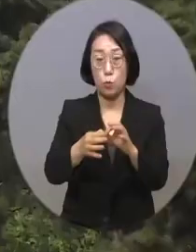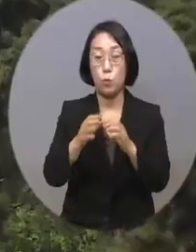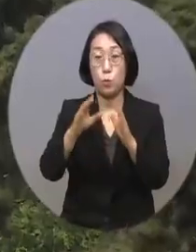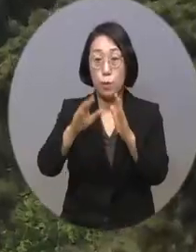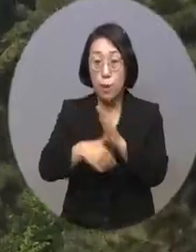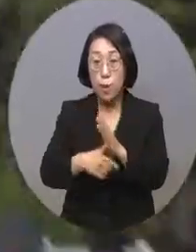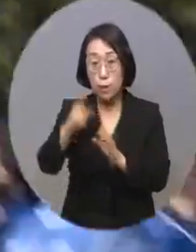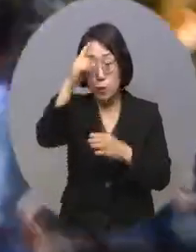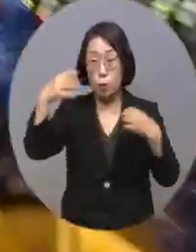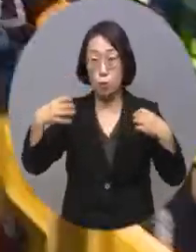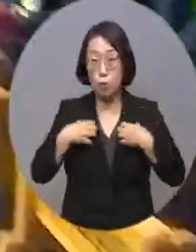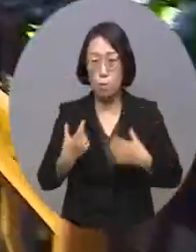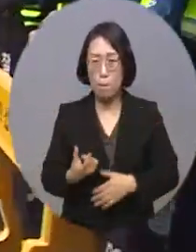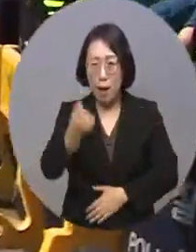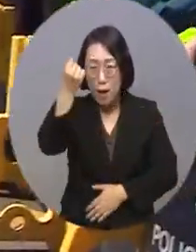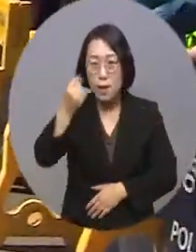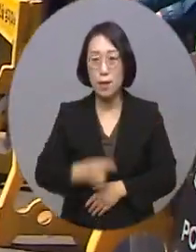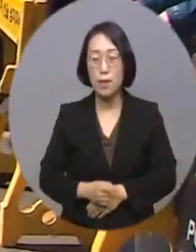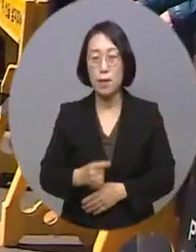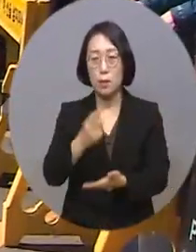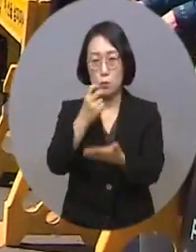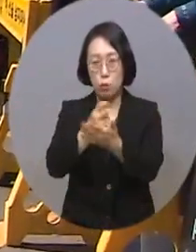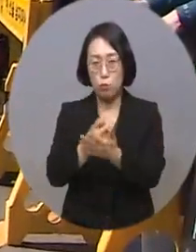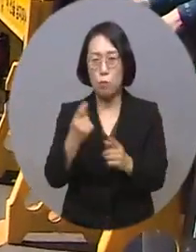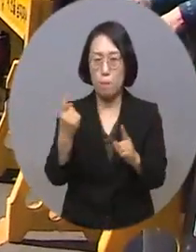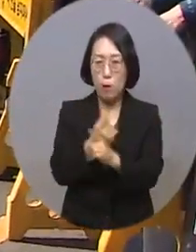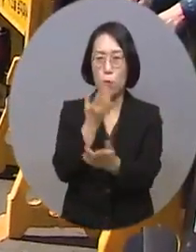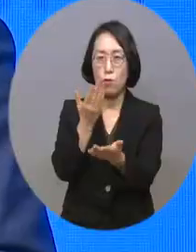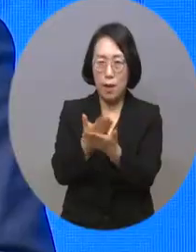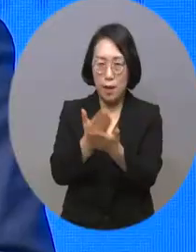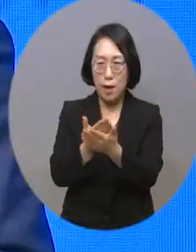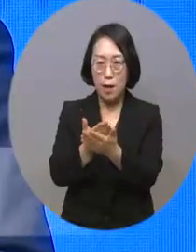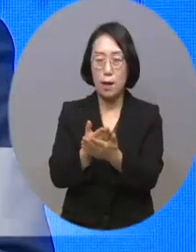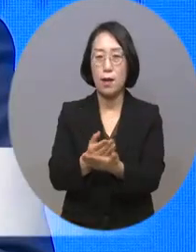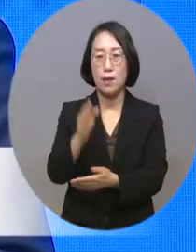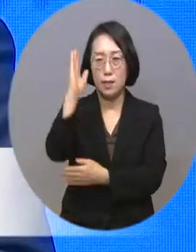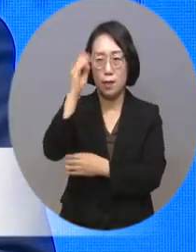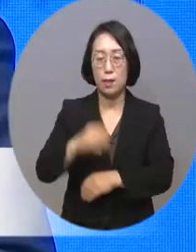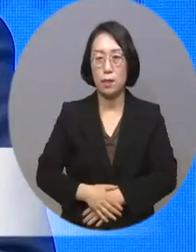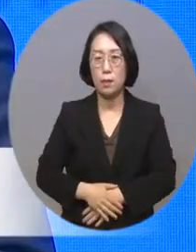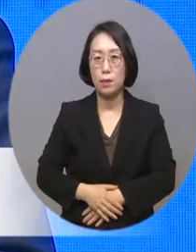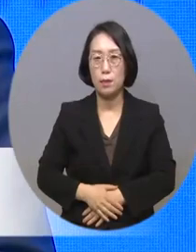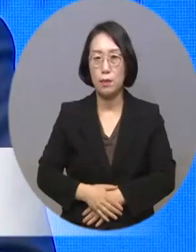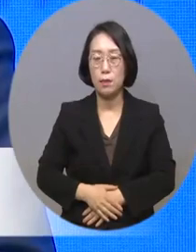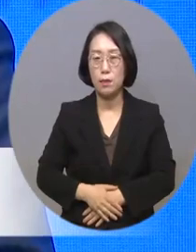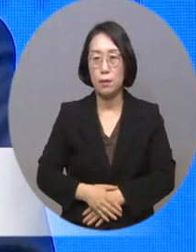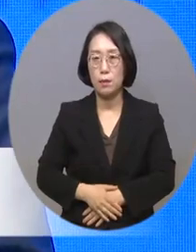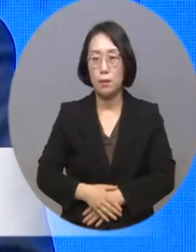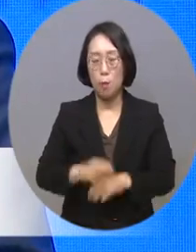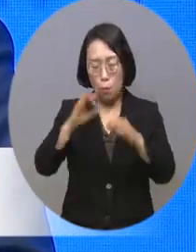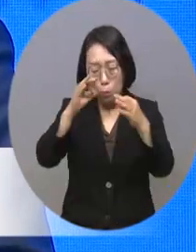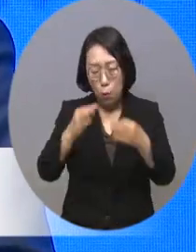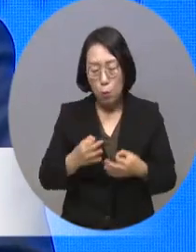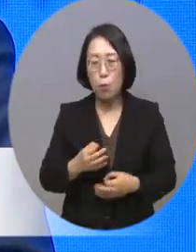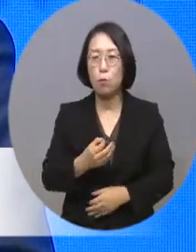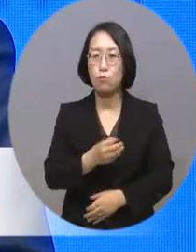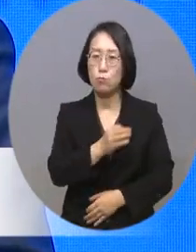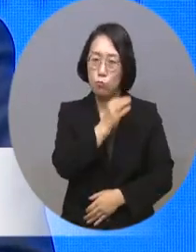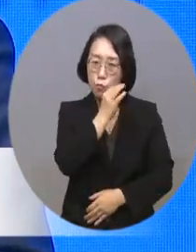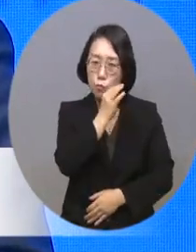과정에서 정부의 조속한 정책 개선을 촉구하기도 했습니다. 여러 가지로 부끄럽고 또